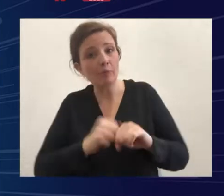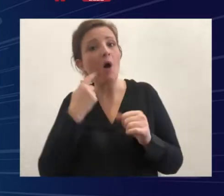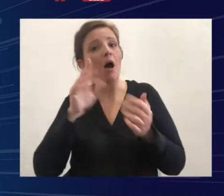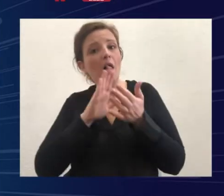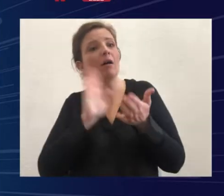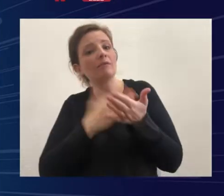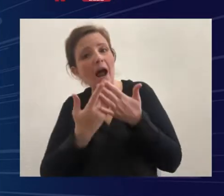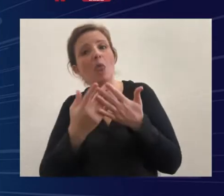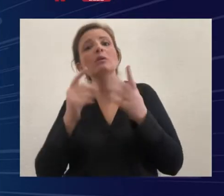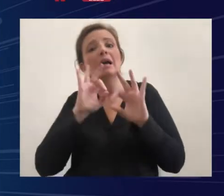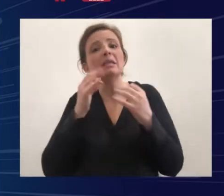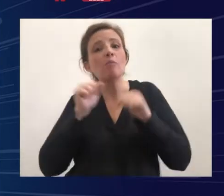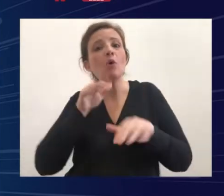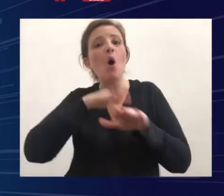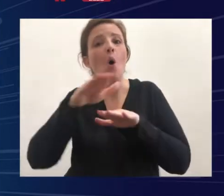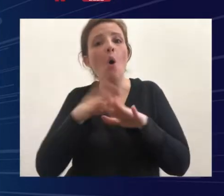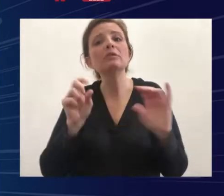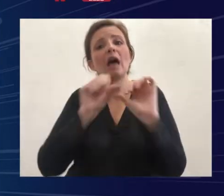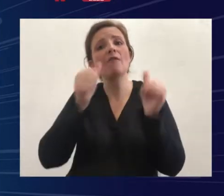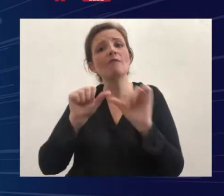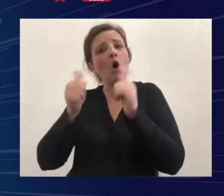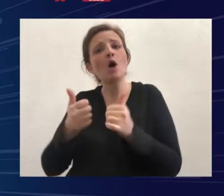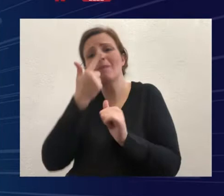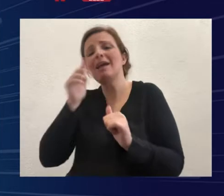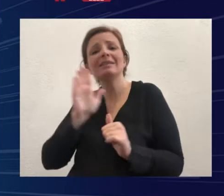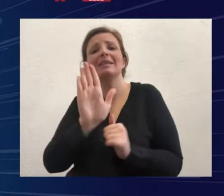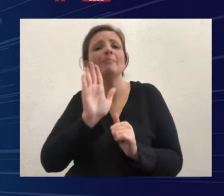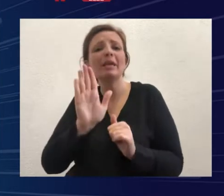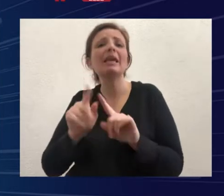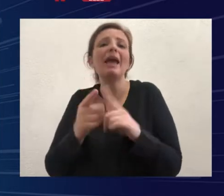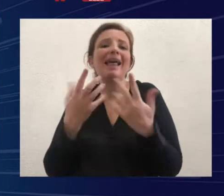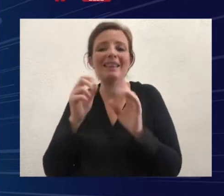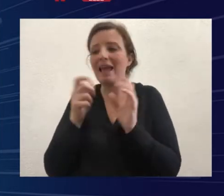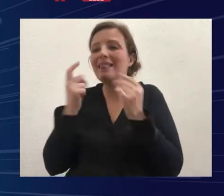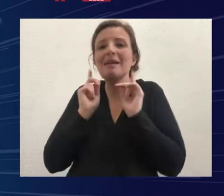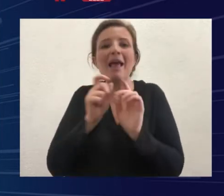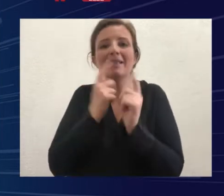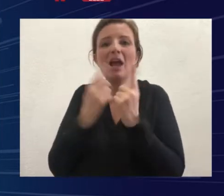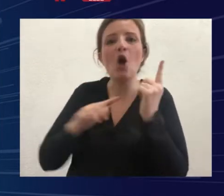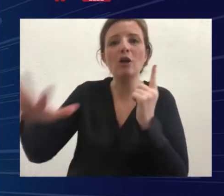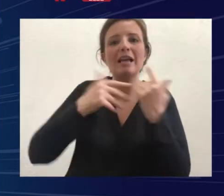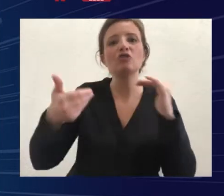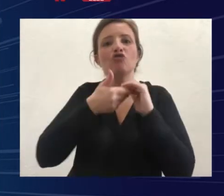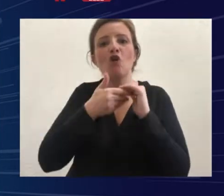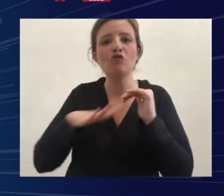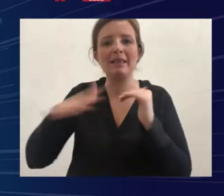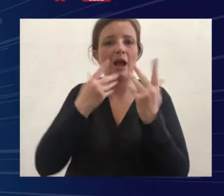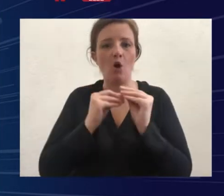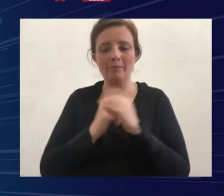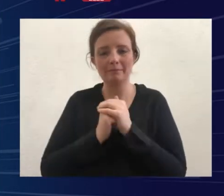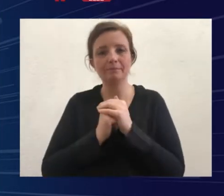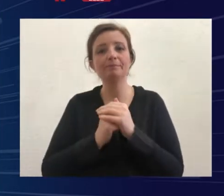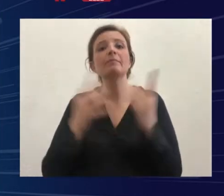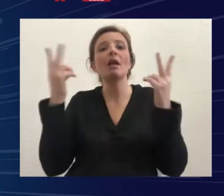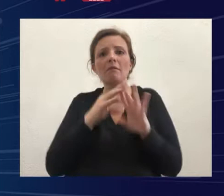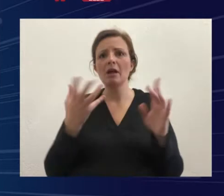anche di valutare l'adottabilità di forme tipiche del contesto societario. Di